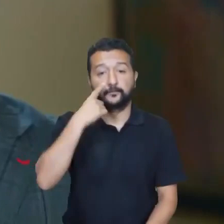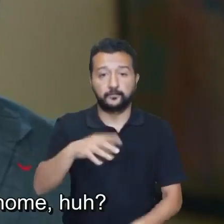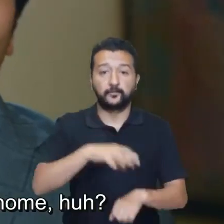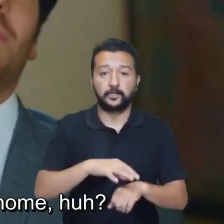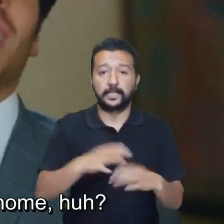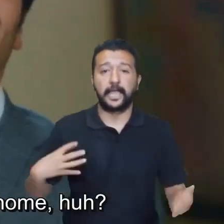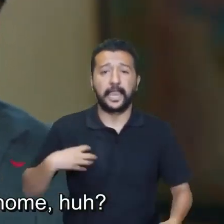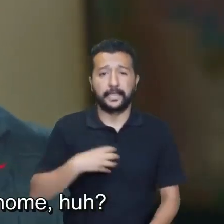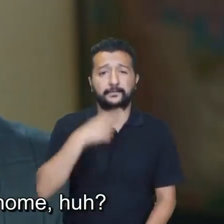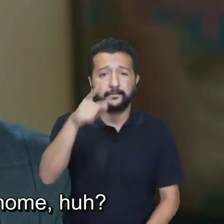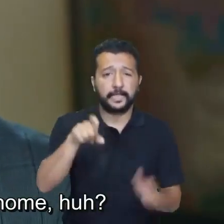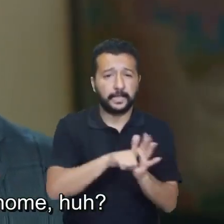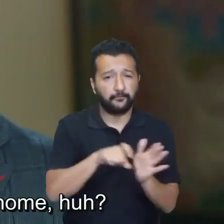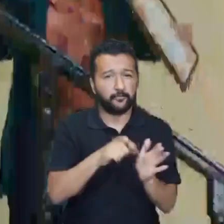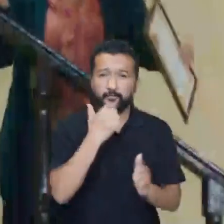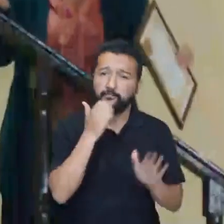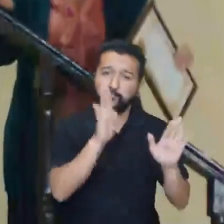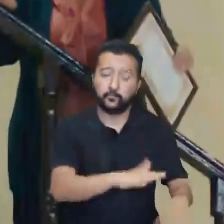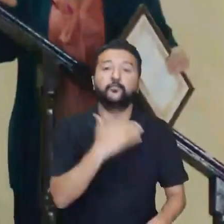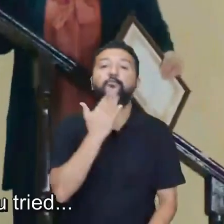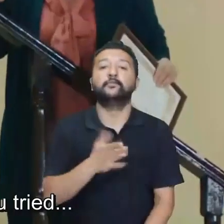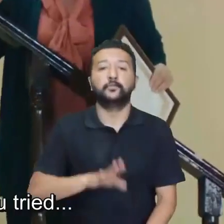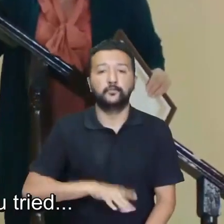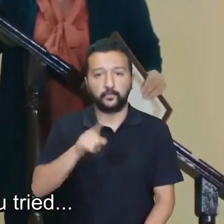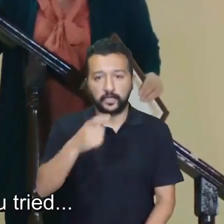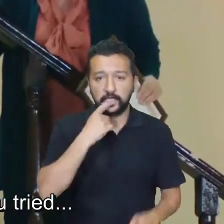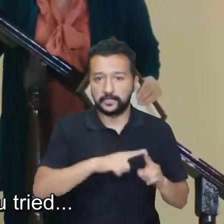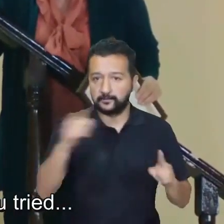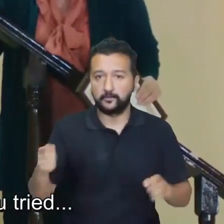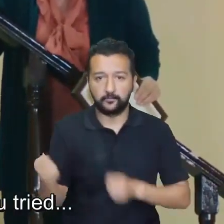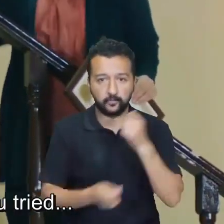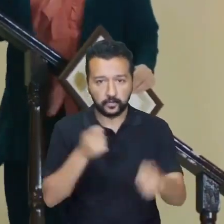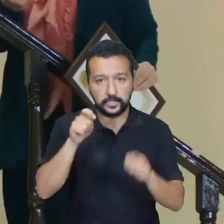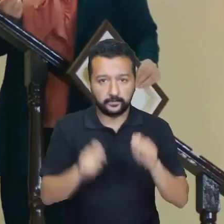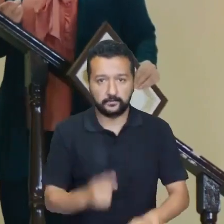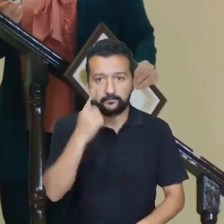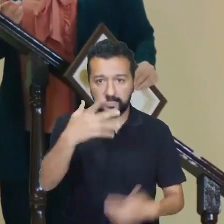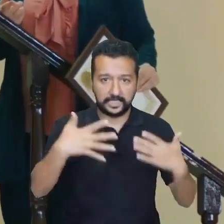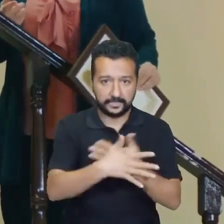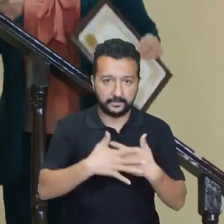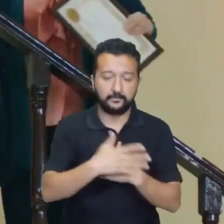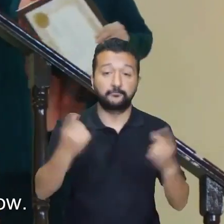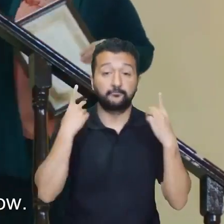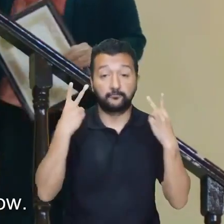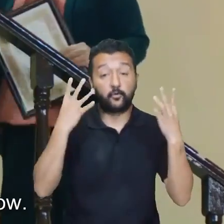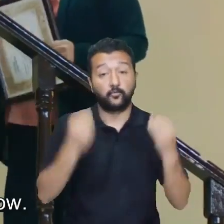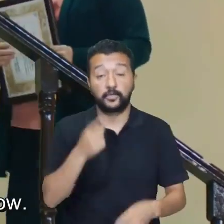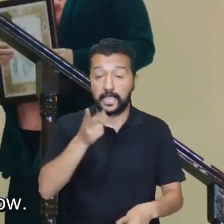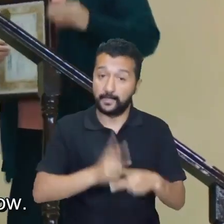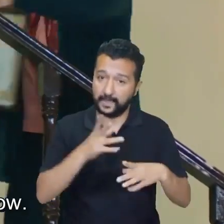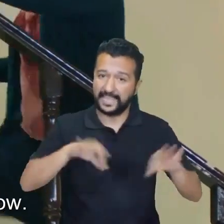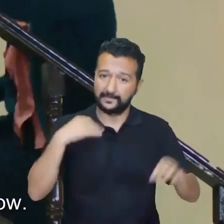doktor. Anneciğim bari diplomayı evde bırakalım ha? Olmaz oğlum. Onca yıl uğraştın, çabaladın. Bir hecelik forsu olsun. Ben